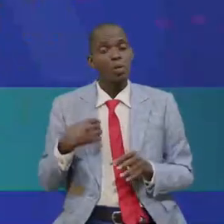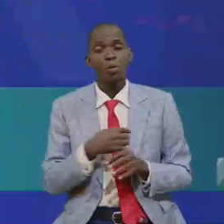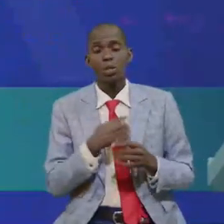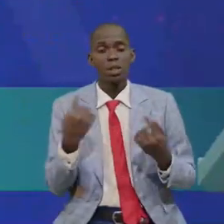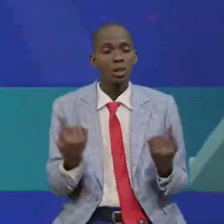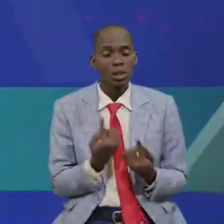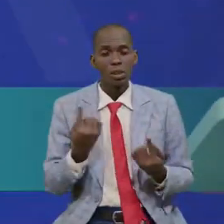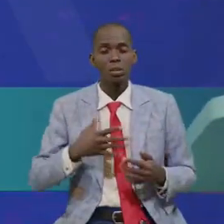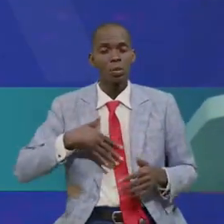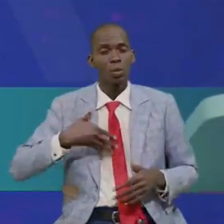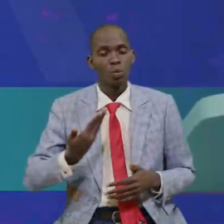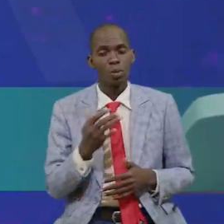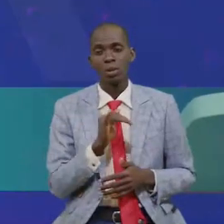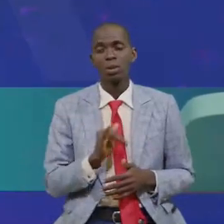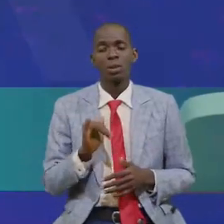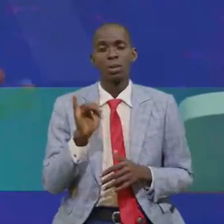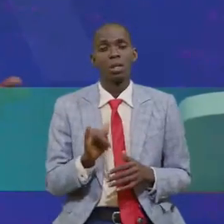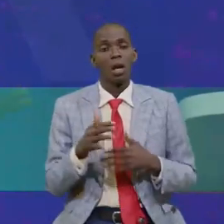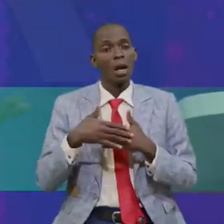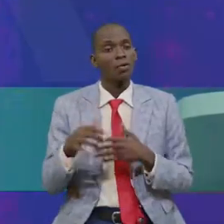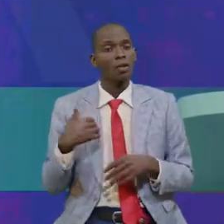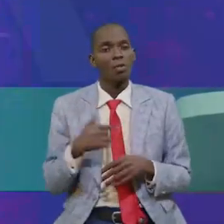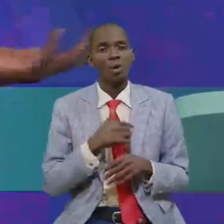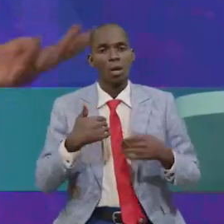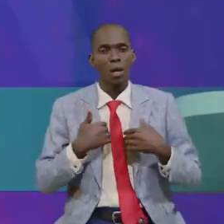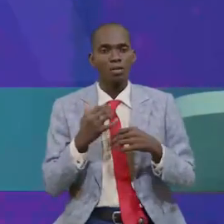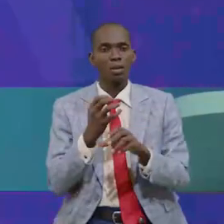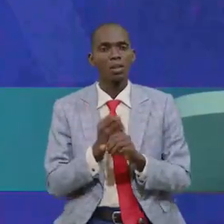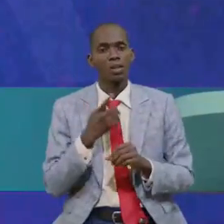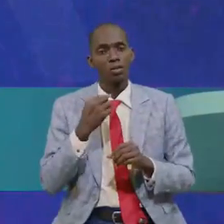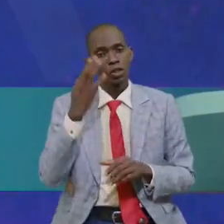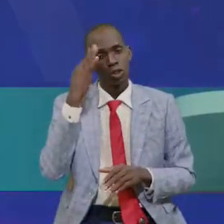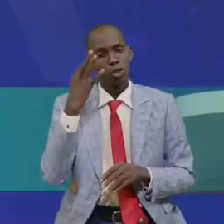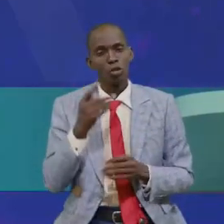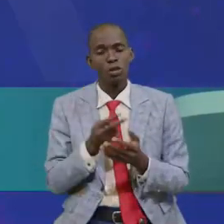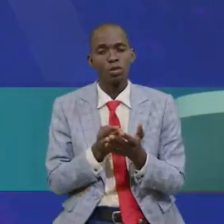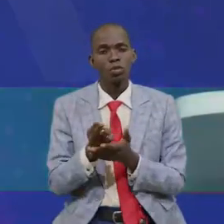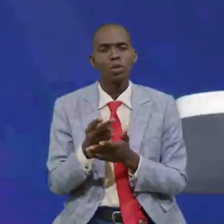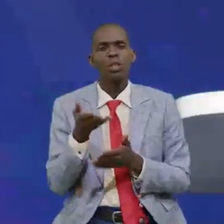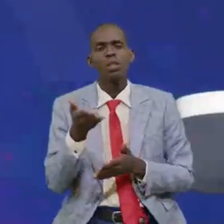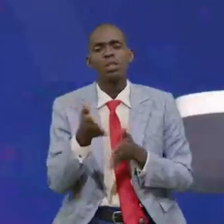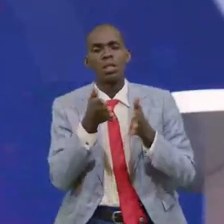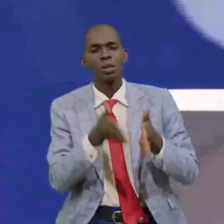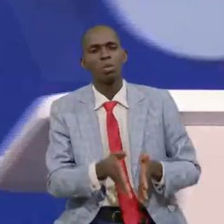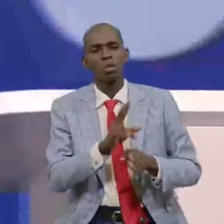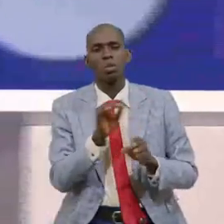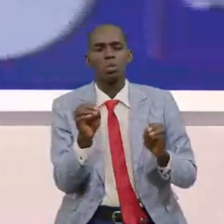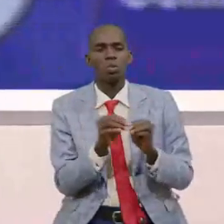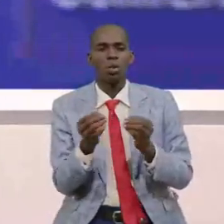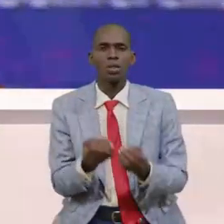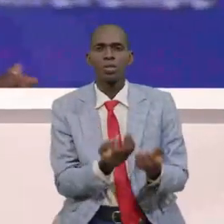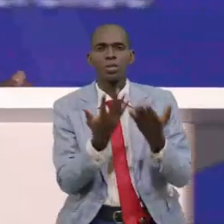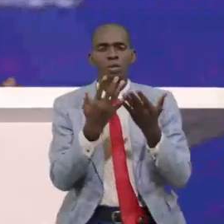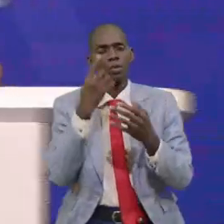avoir reçu la connaissance de la vérité, il ne reste plus de sacrifice pour les